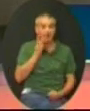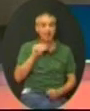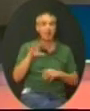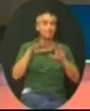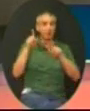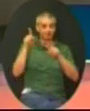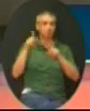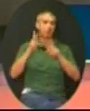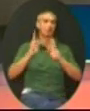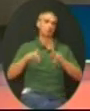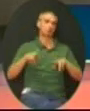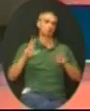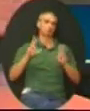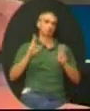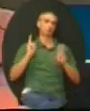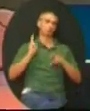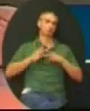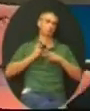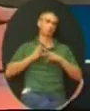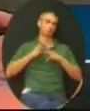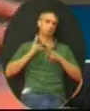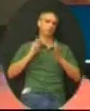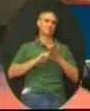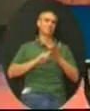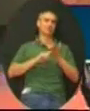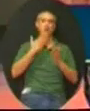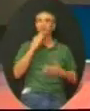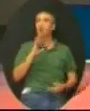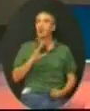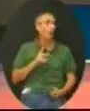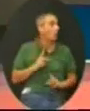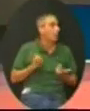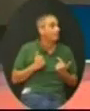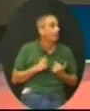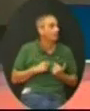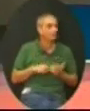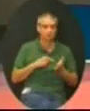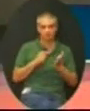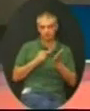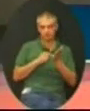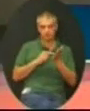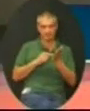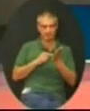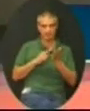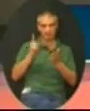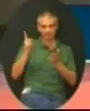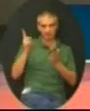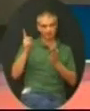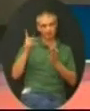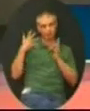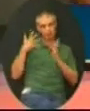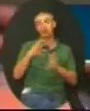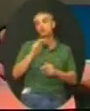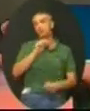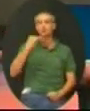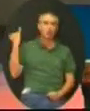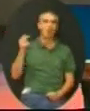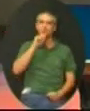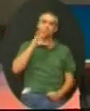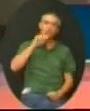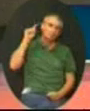הממשלה סובלת מסינדרום ירושלים. למה? למה? בגלל שהיא תוקפת את הנושא הזה כל